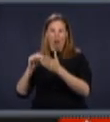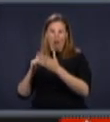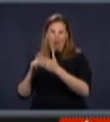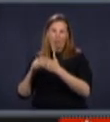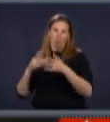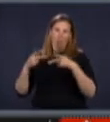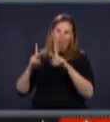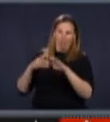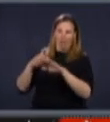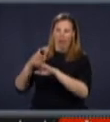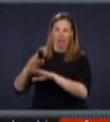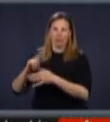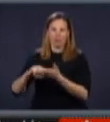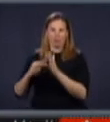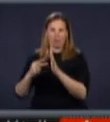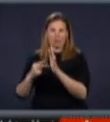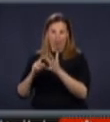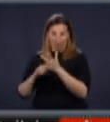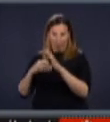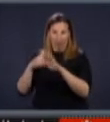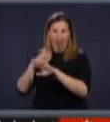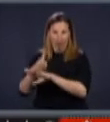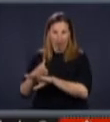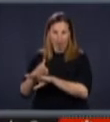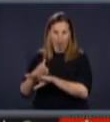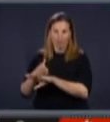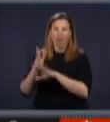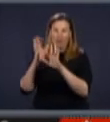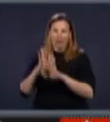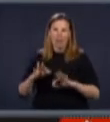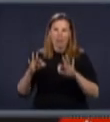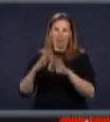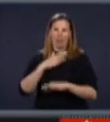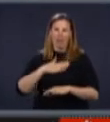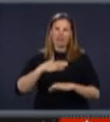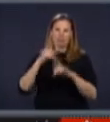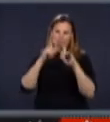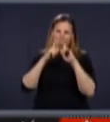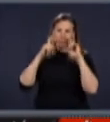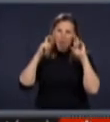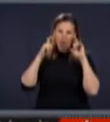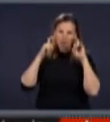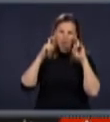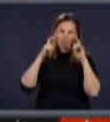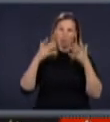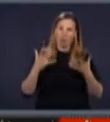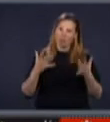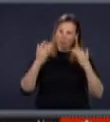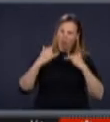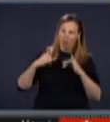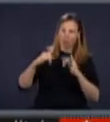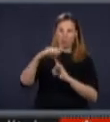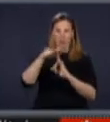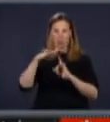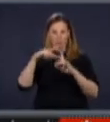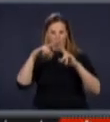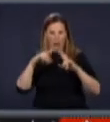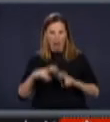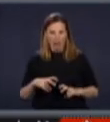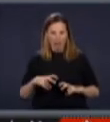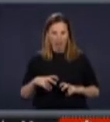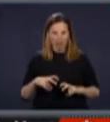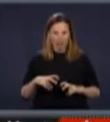commerces portent le masque. Donc, on va regarder la situation. On ne l'exclut pas.